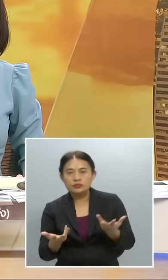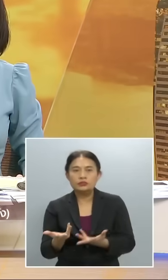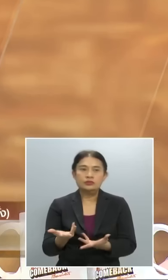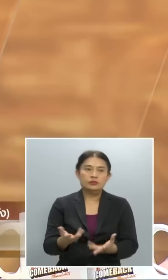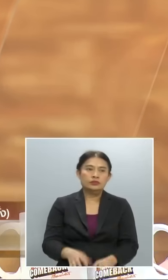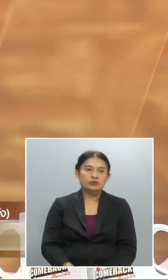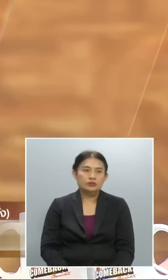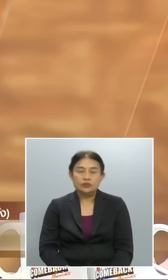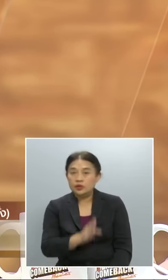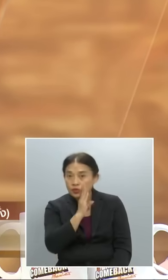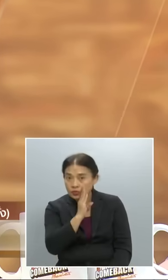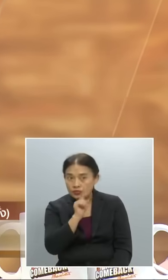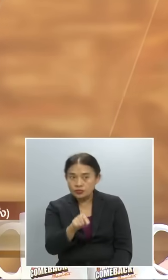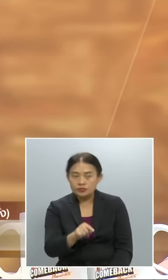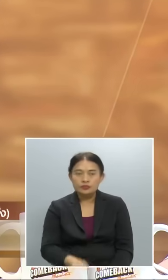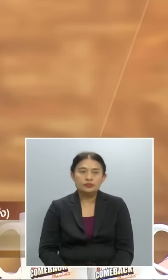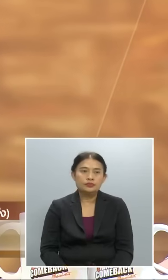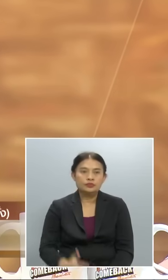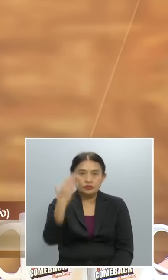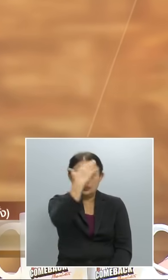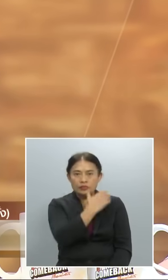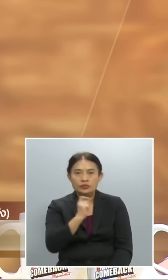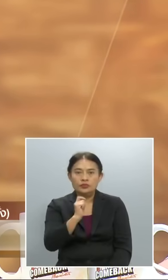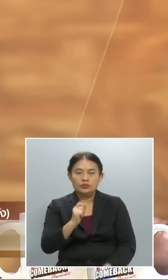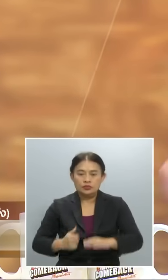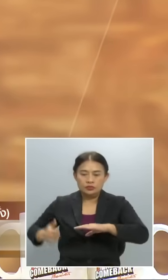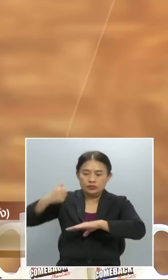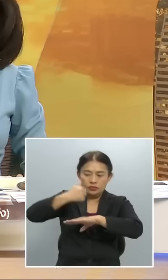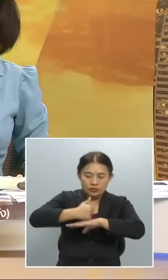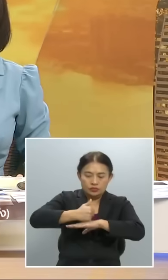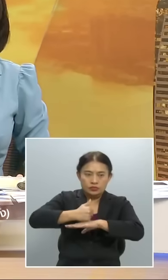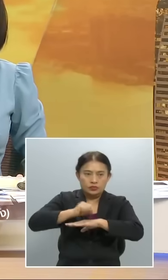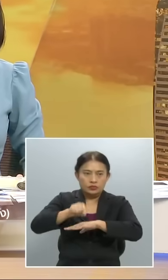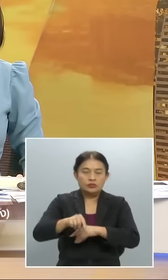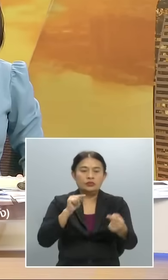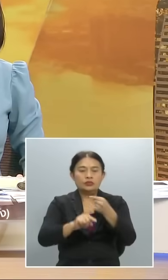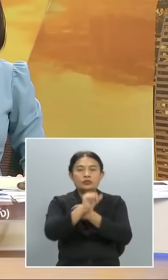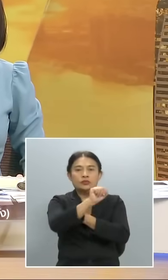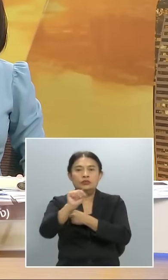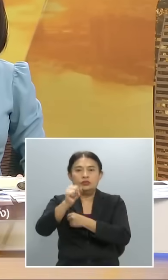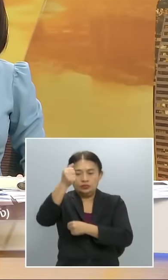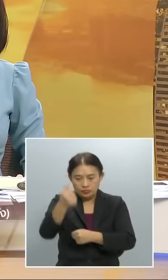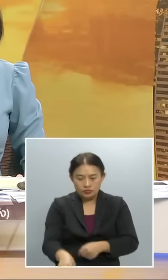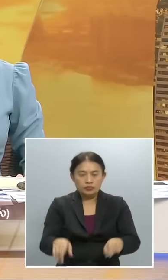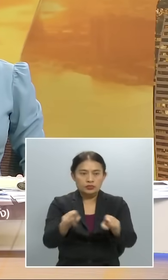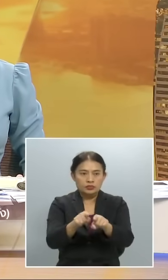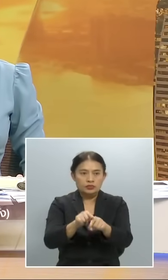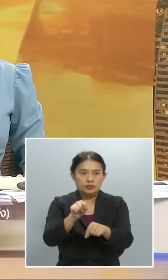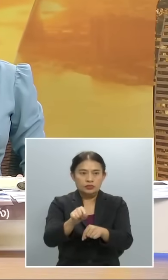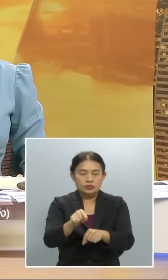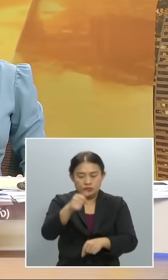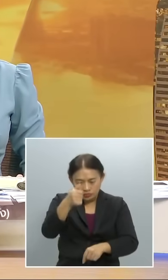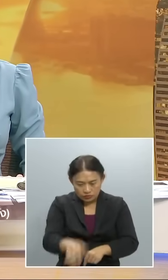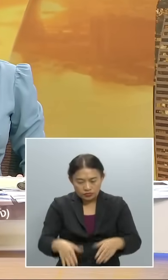เกิดสมมุติฟังคุณอภิสิทธิ์ขึ้นมาเป็นหัวหน้าสมมติก็ไม่ได้เป็นส.สก็ไม่ได้เป็นผู้นำฝ่ายค้านไม่ได้